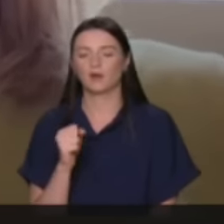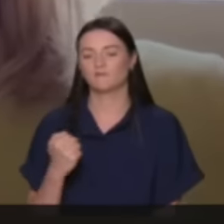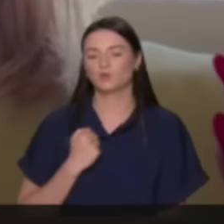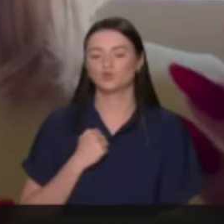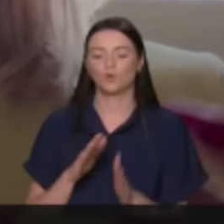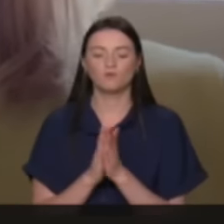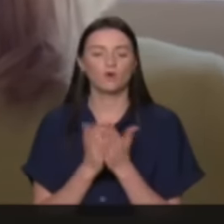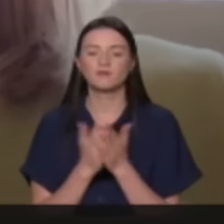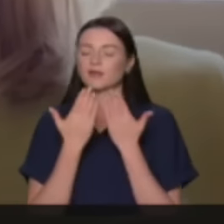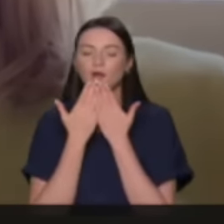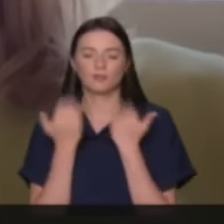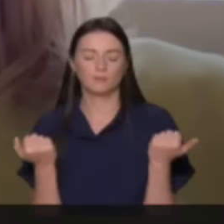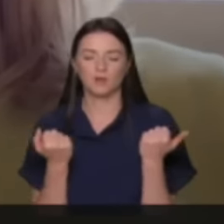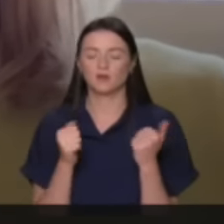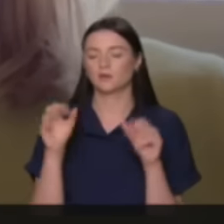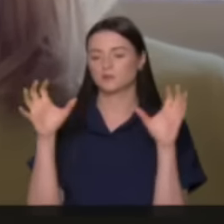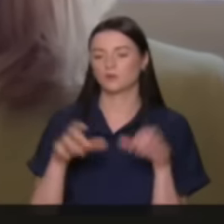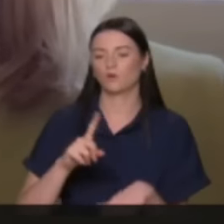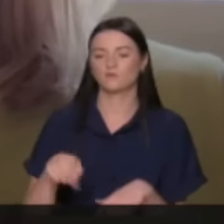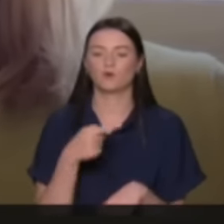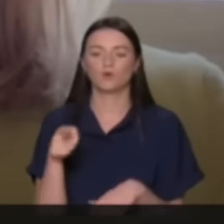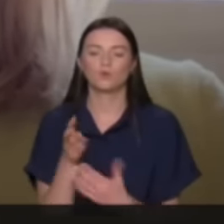немає. А закон вимагає його